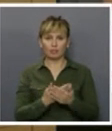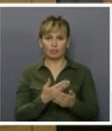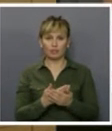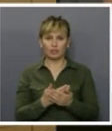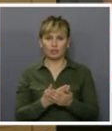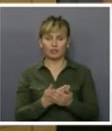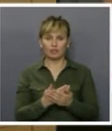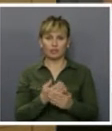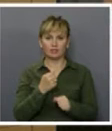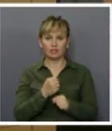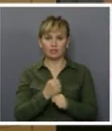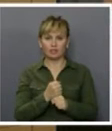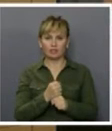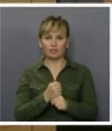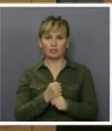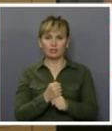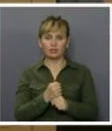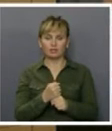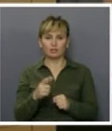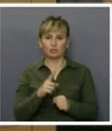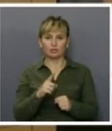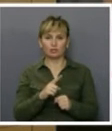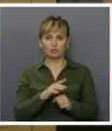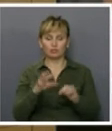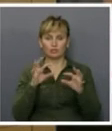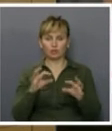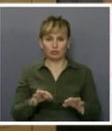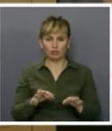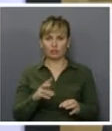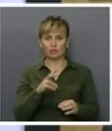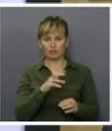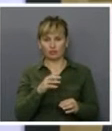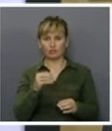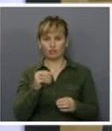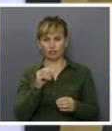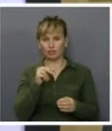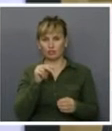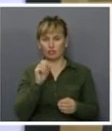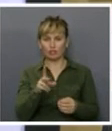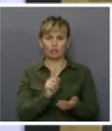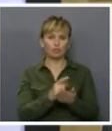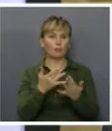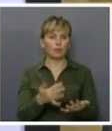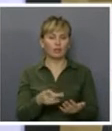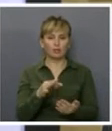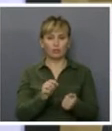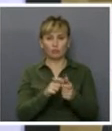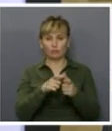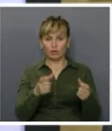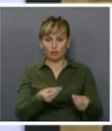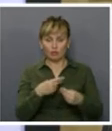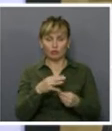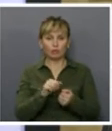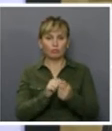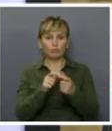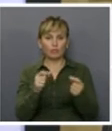скажем, или на то, что вот в законе написано, кассовый чек должен был, значит, вы его должны были потребовать. Мы вам дали товарный чек, но нет